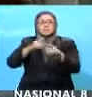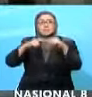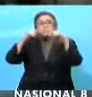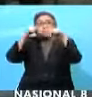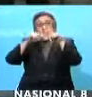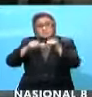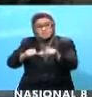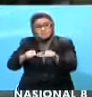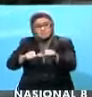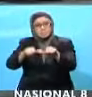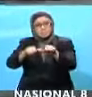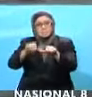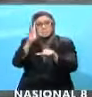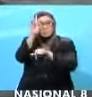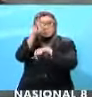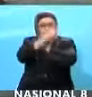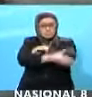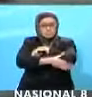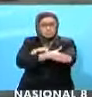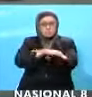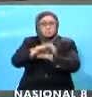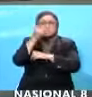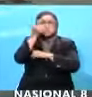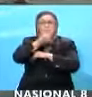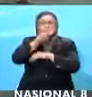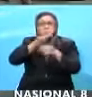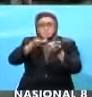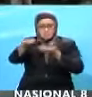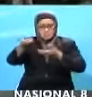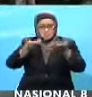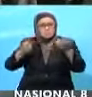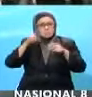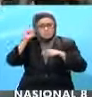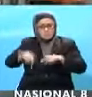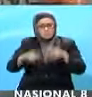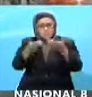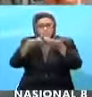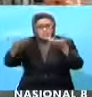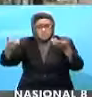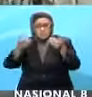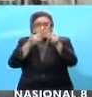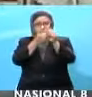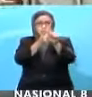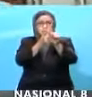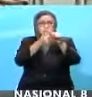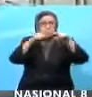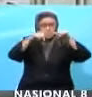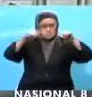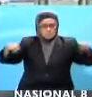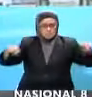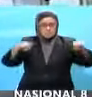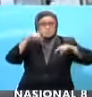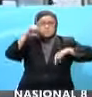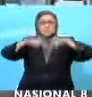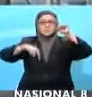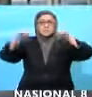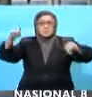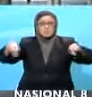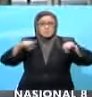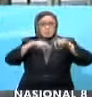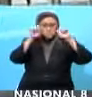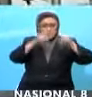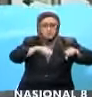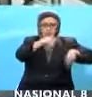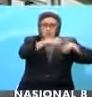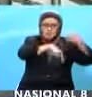Orang ramai perlu mengasingkan sisa pepejal mengikut jenis, iaitu bahan yang boleh dikitar semula, sisa baki, sisa